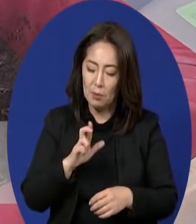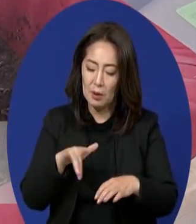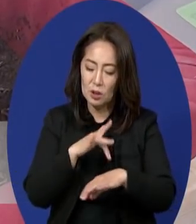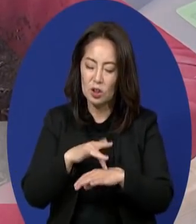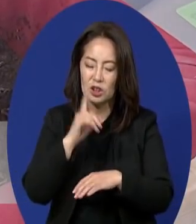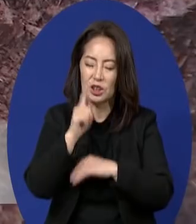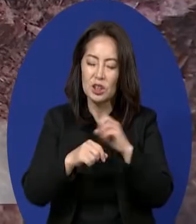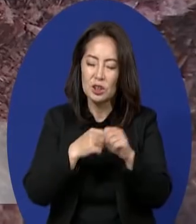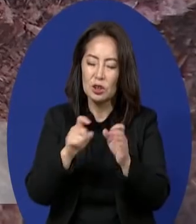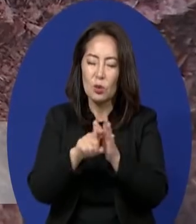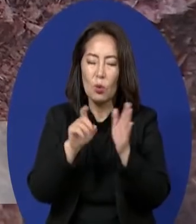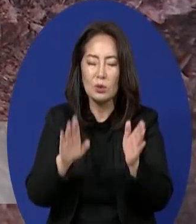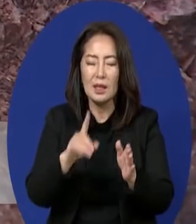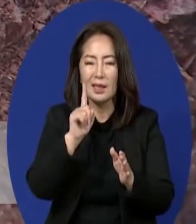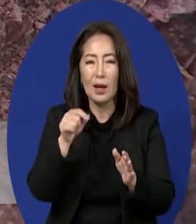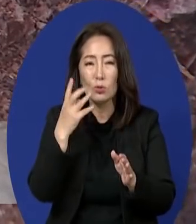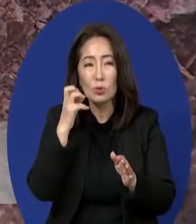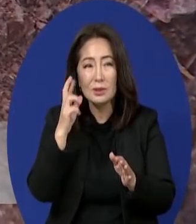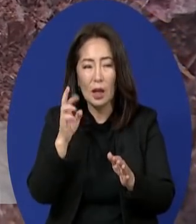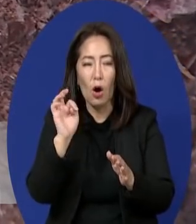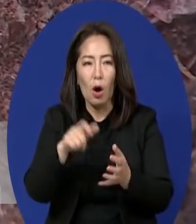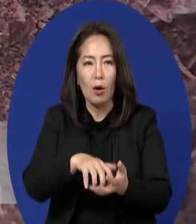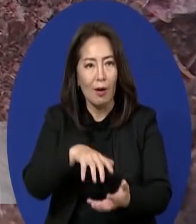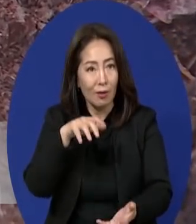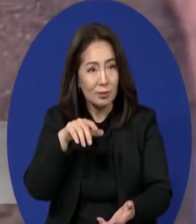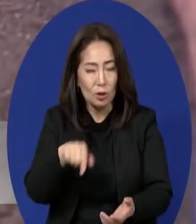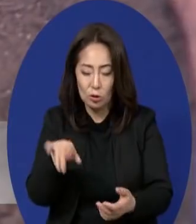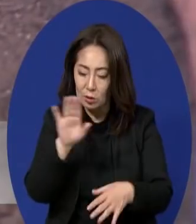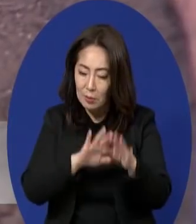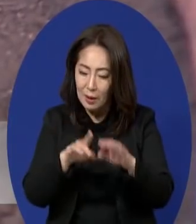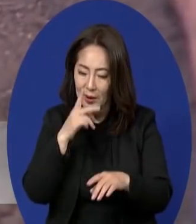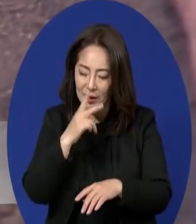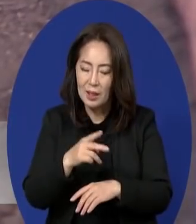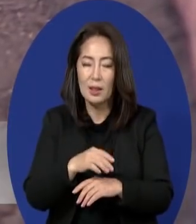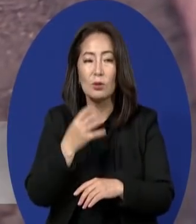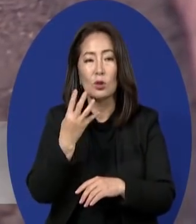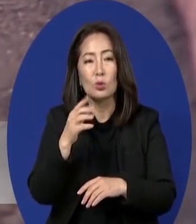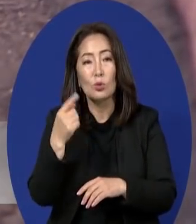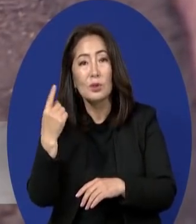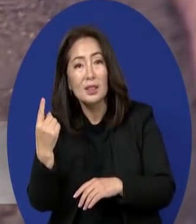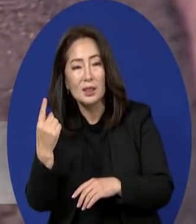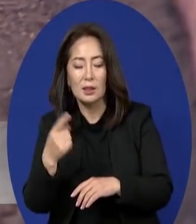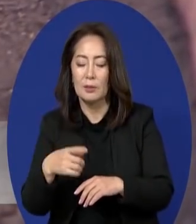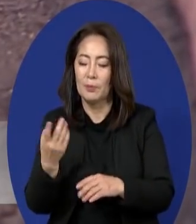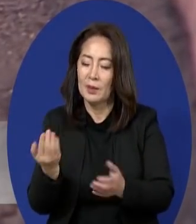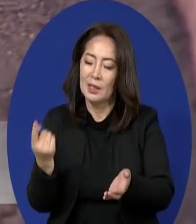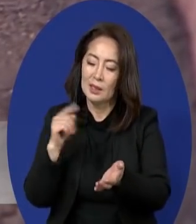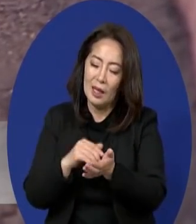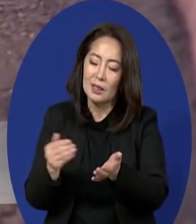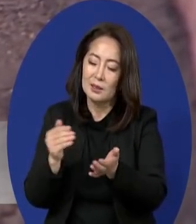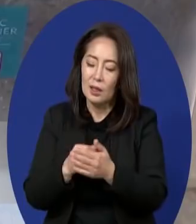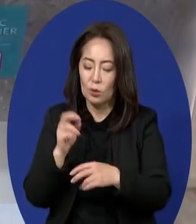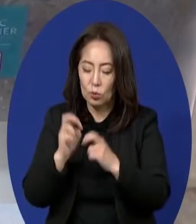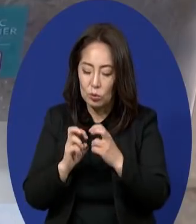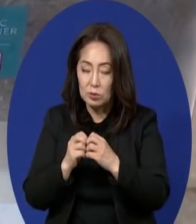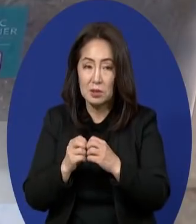жилд 1.4 сая тонн хог хэйдл хөрөмтлөгддөг. Өнөөдрийн байдлаар үүний 4.1 буюу 24% нь л дахин боловсруулж